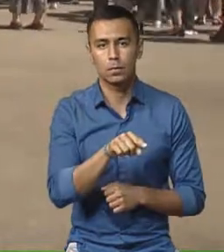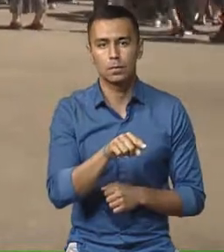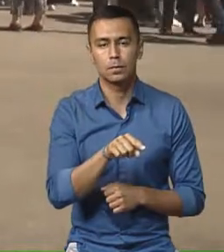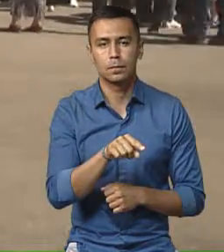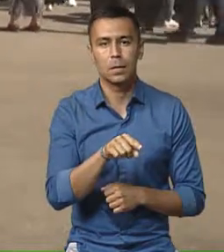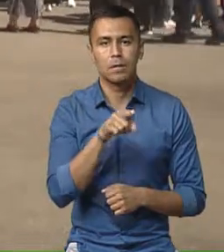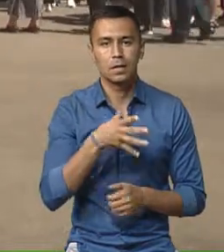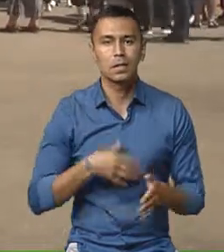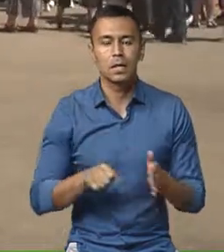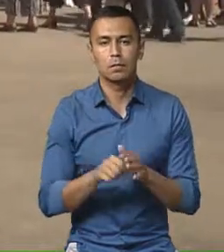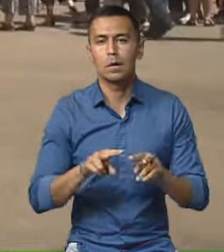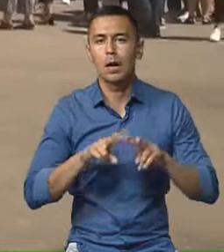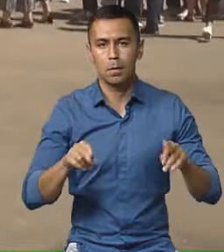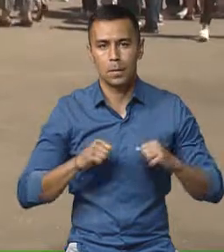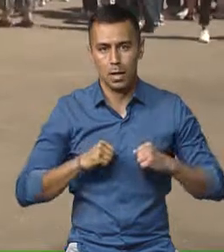Він загинув як герой.